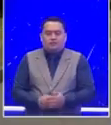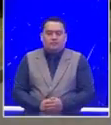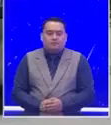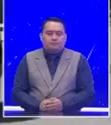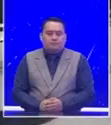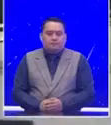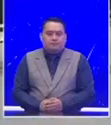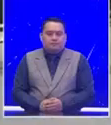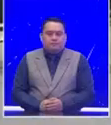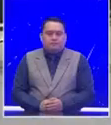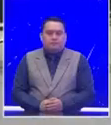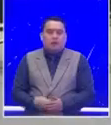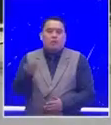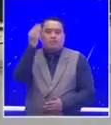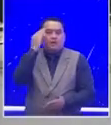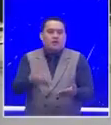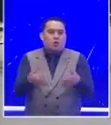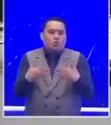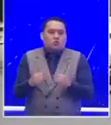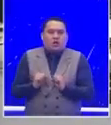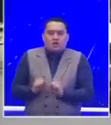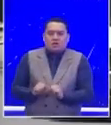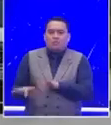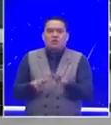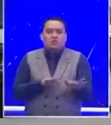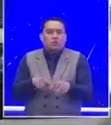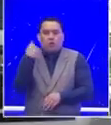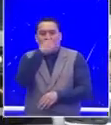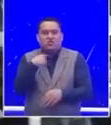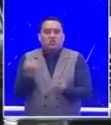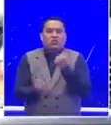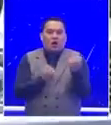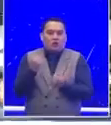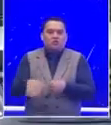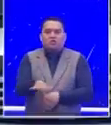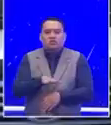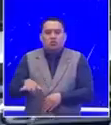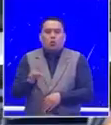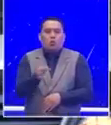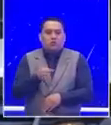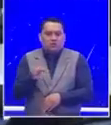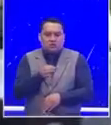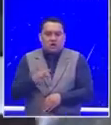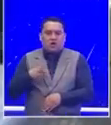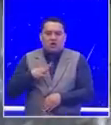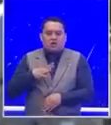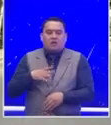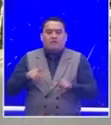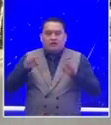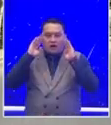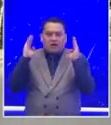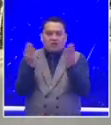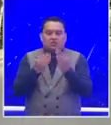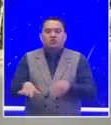ареста. Принятые меры по усилению ограничивают и передвижение личного транспорта по территории области, в том числе из карантинной